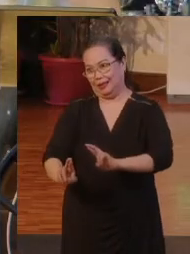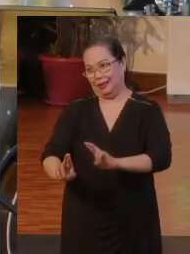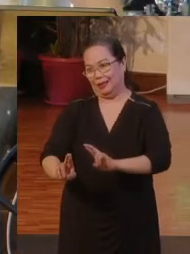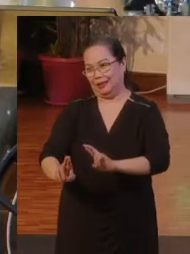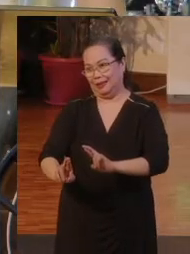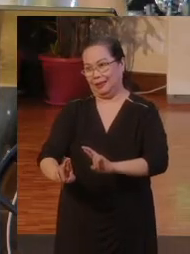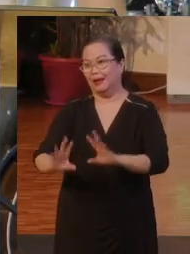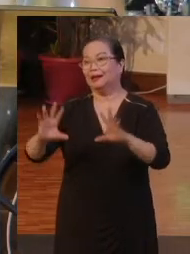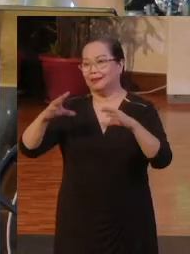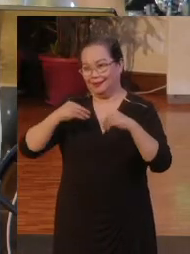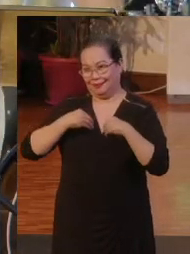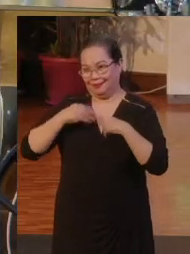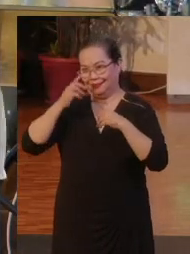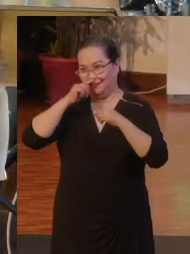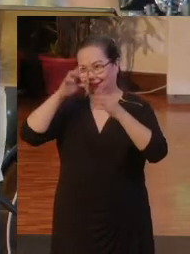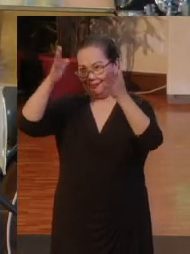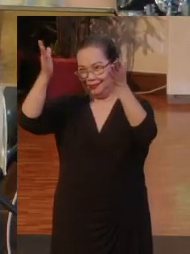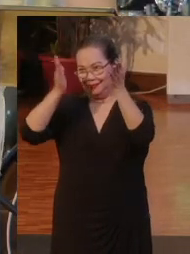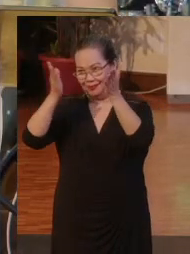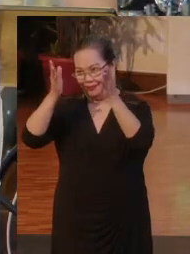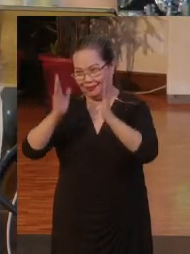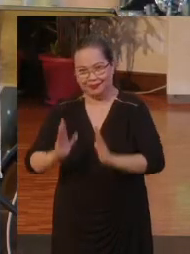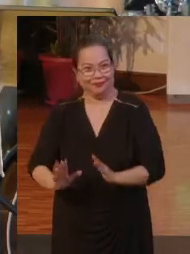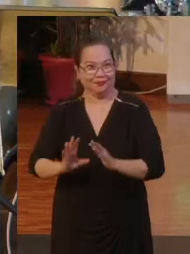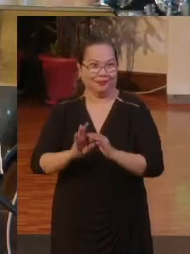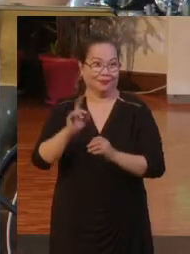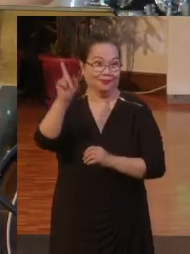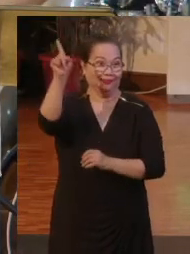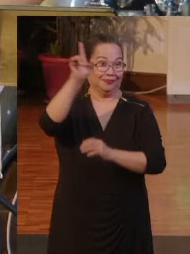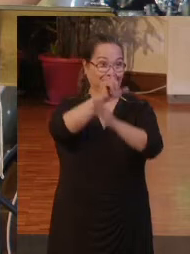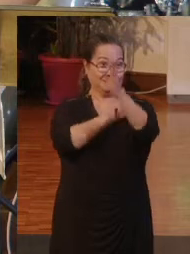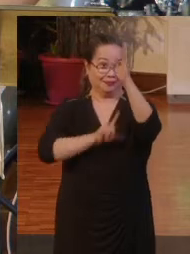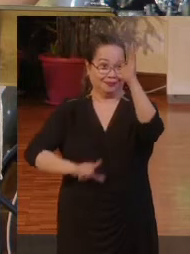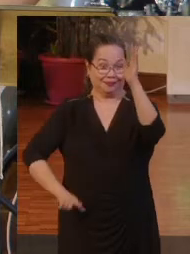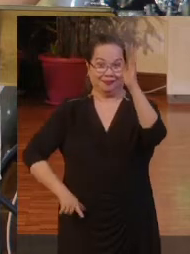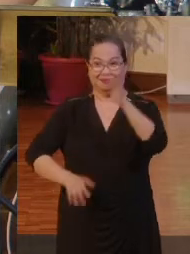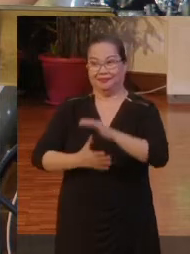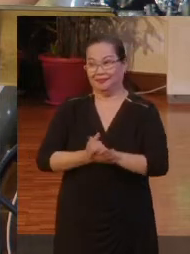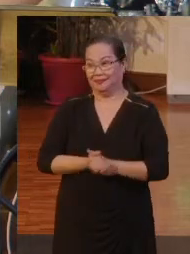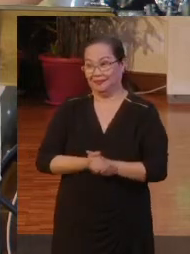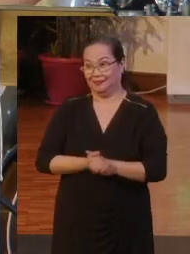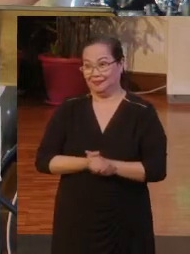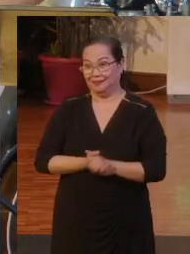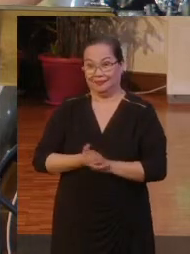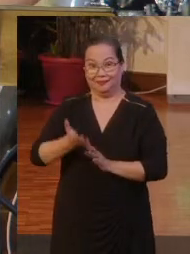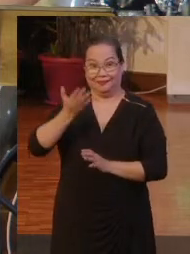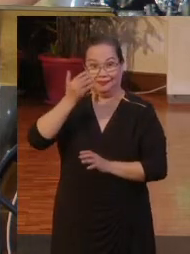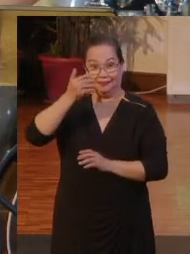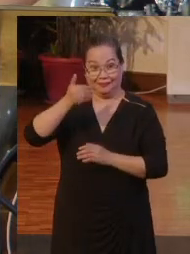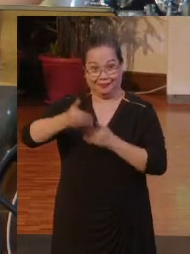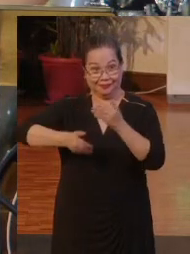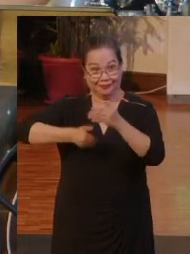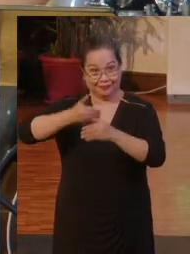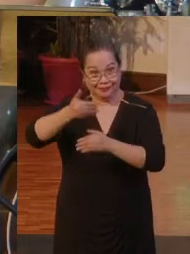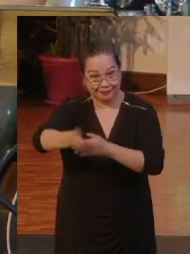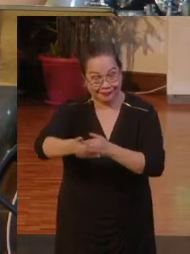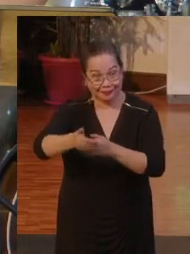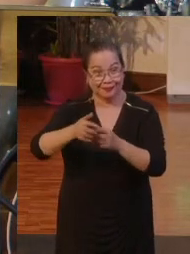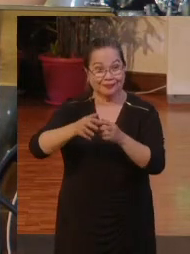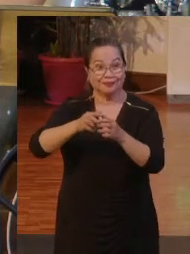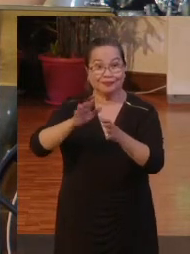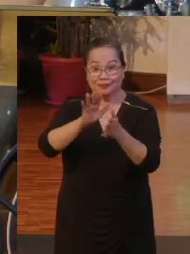tangang tinanggap niya lang, he is a servant of the Lord. Sumunod ang bayang Israel habang siya ay buhay.